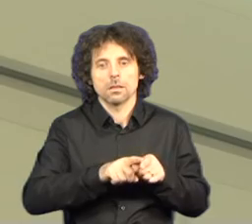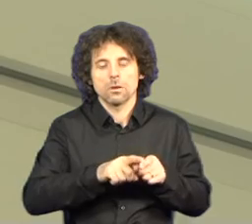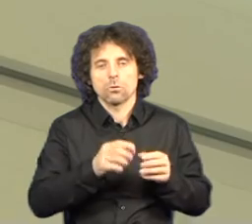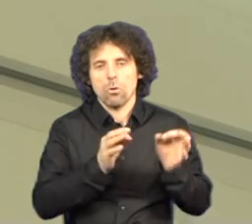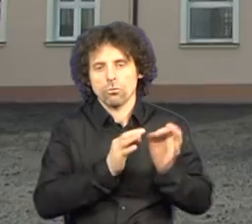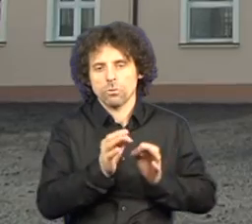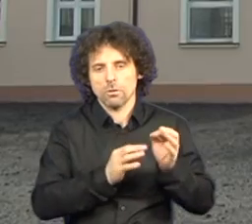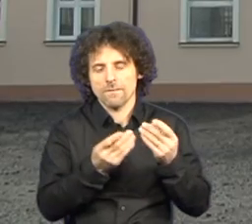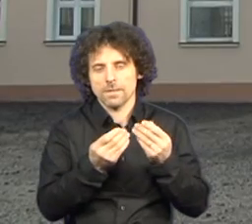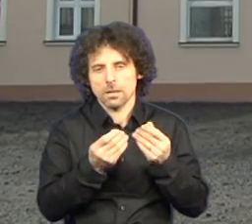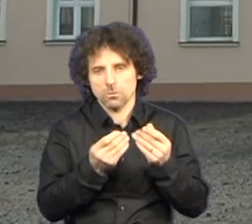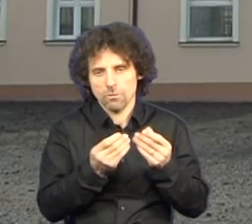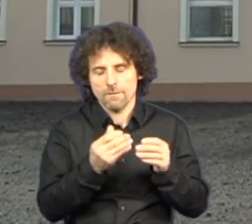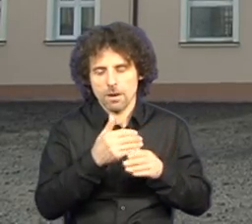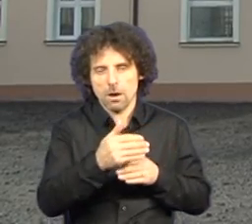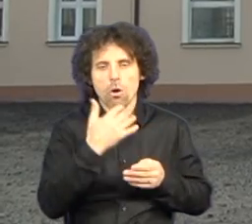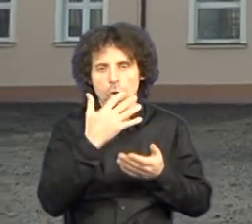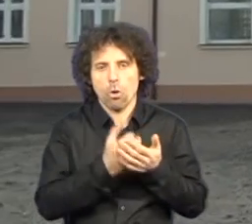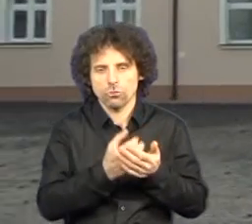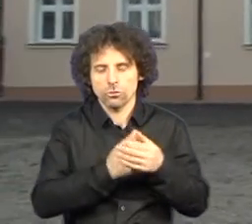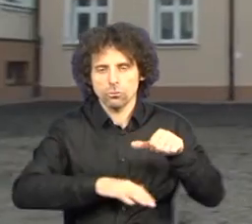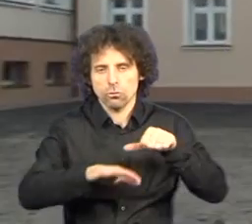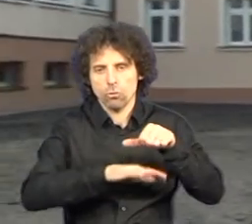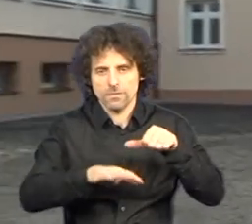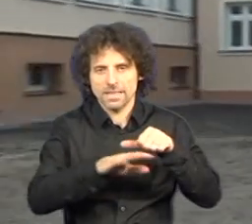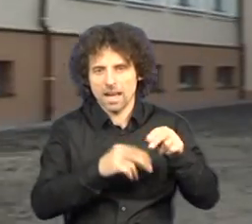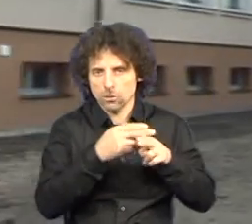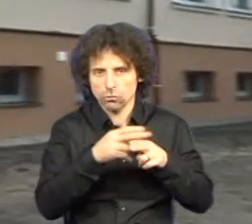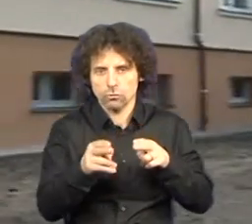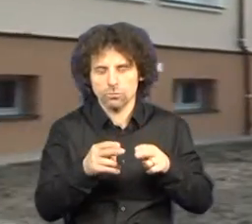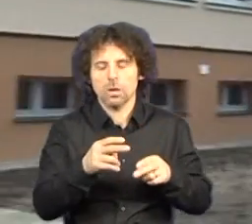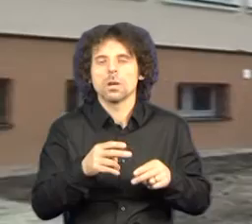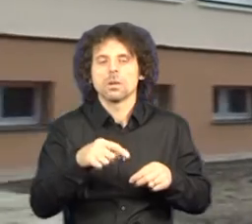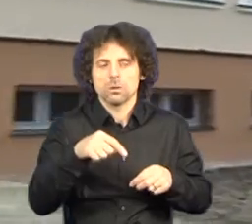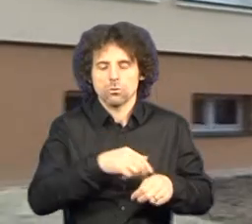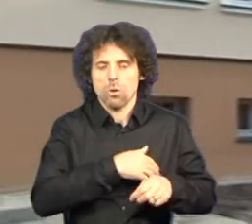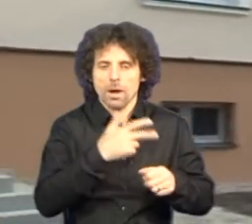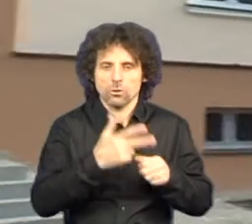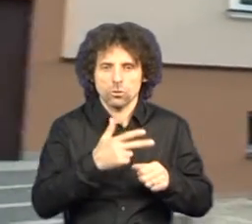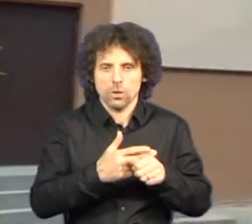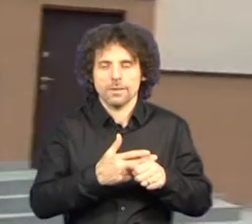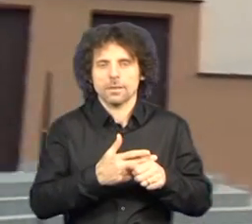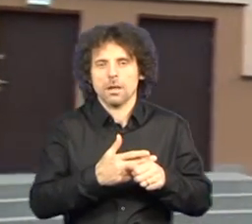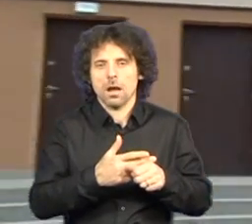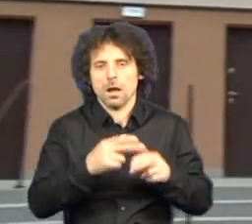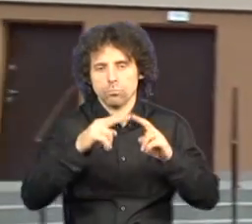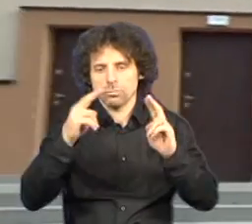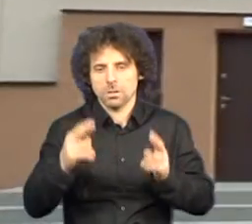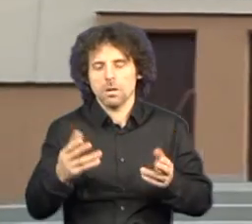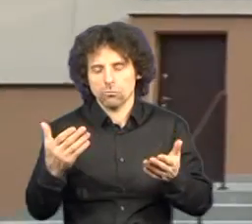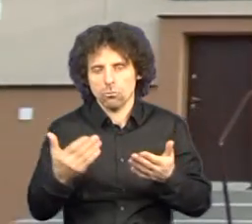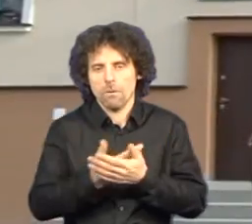oszczędności finansowe dla szkoły oraz korzyści dla środowiska. Placówka była 30. szkołą podstawową, która zyskała nowy wygląd dzięki